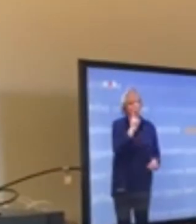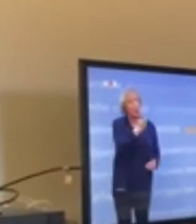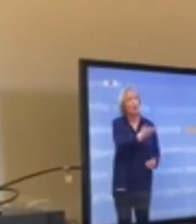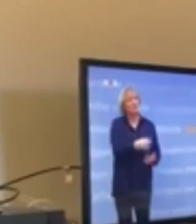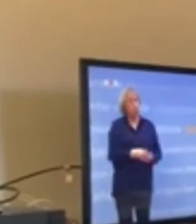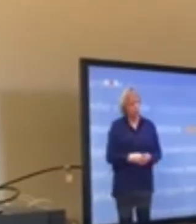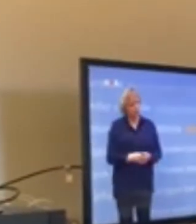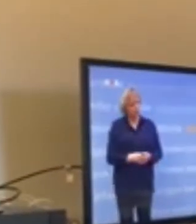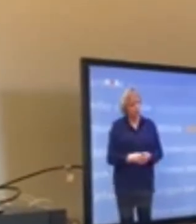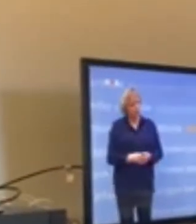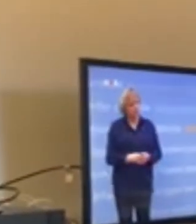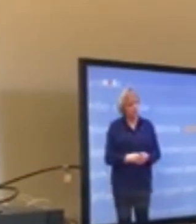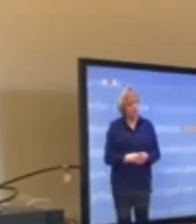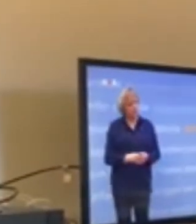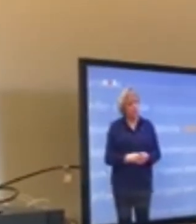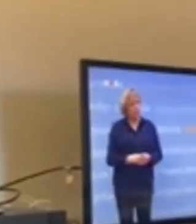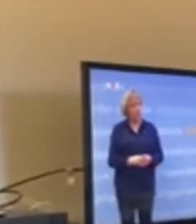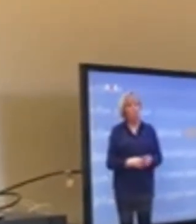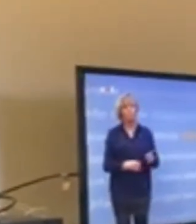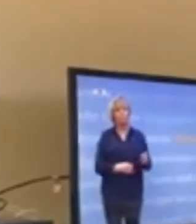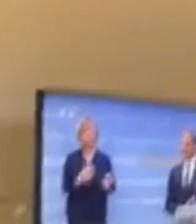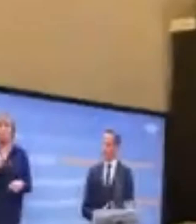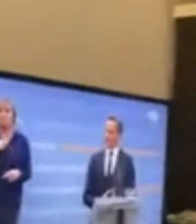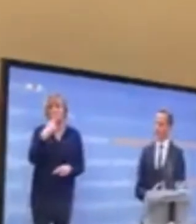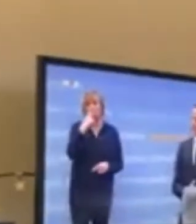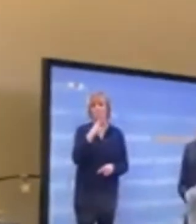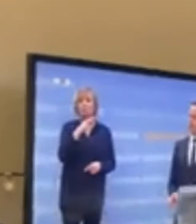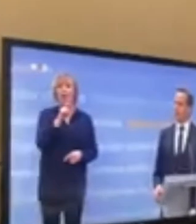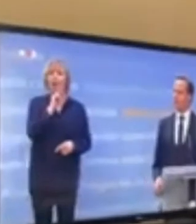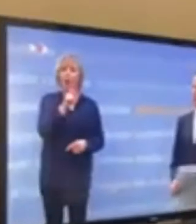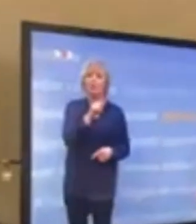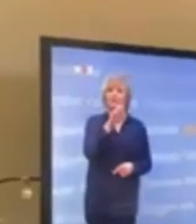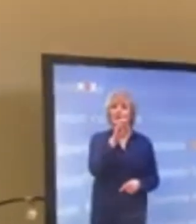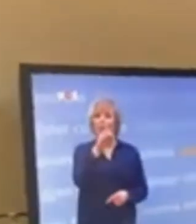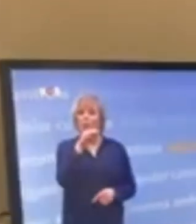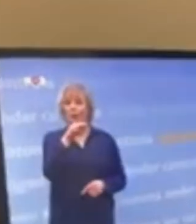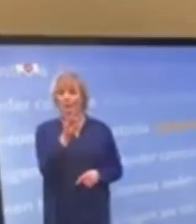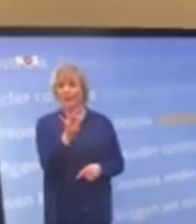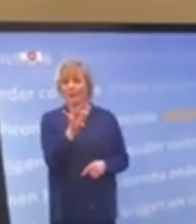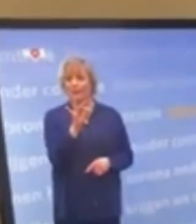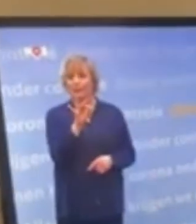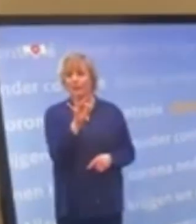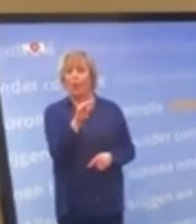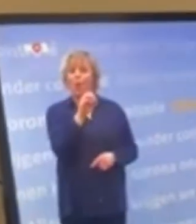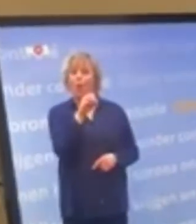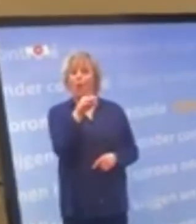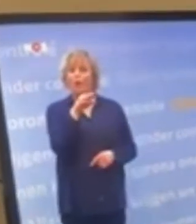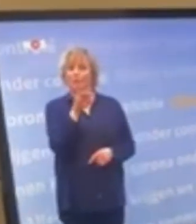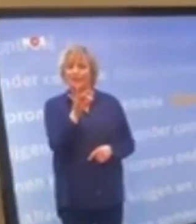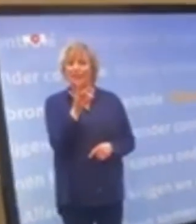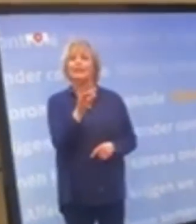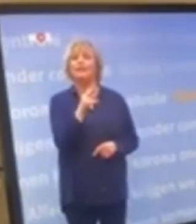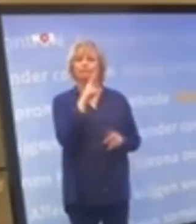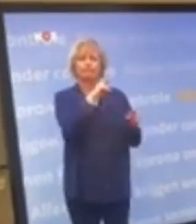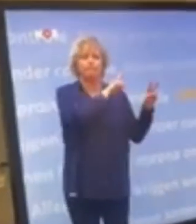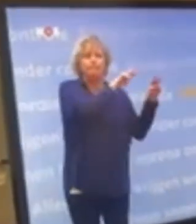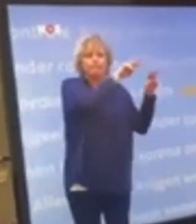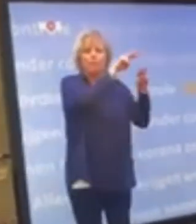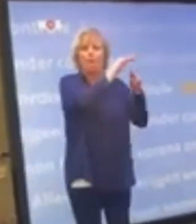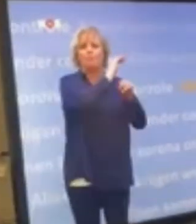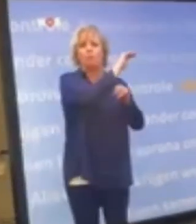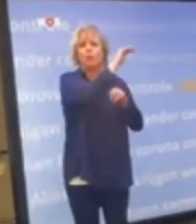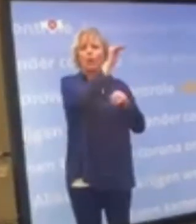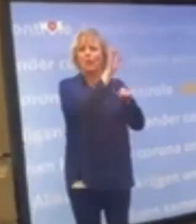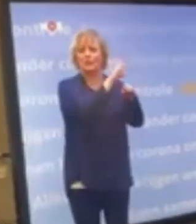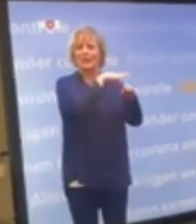dan? Ik kijk naar het OMT-advies. Het OMT-advies zegt op basis van een viertal reviews, buitenlandse ervaringen